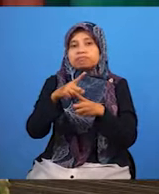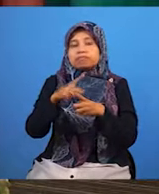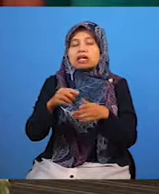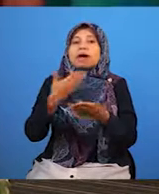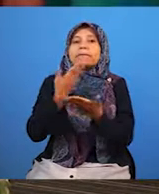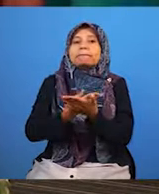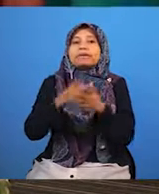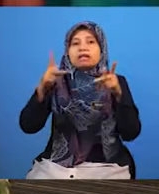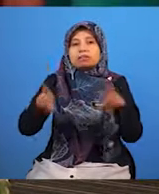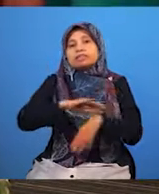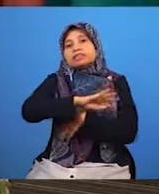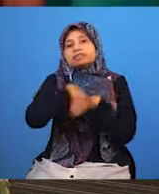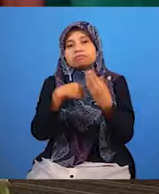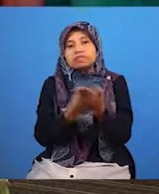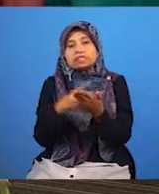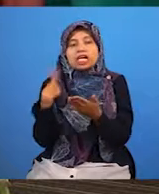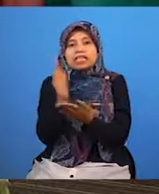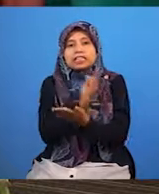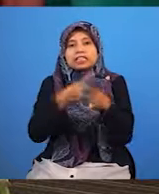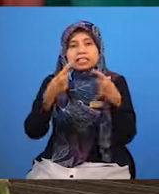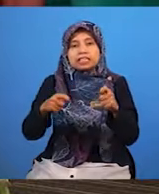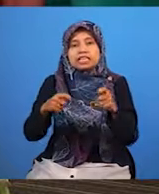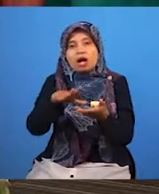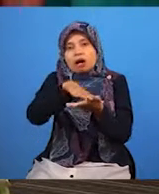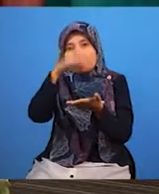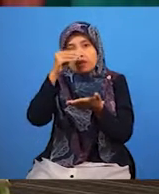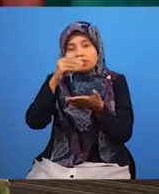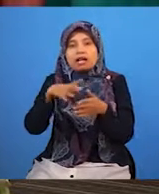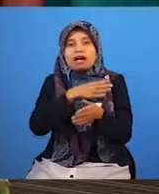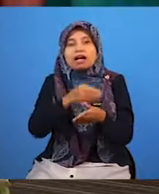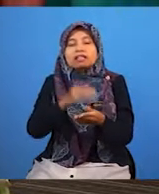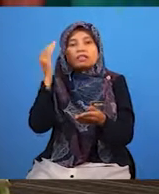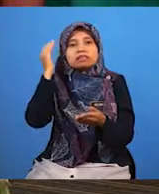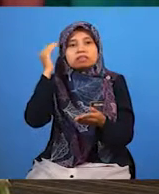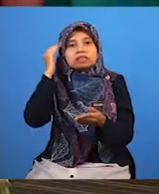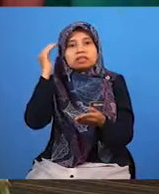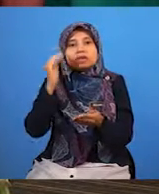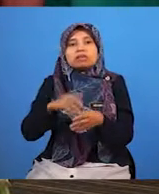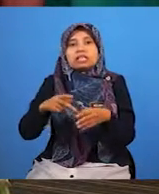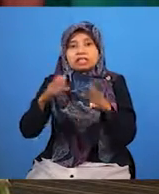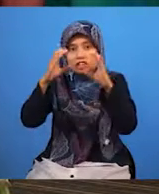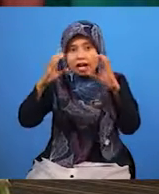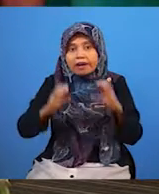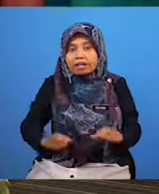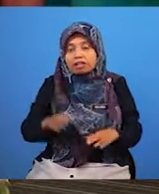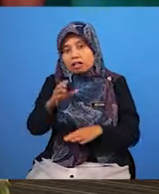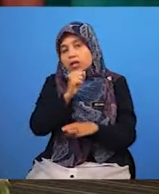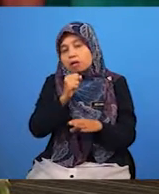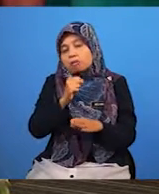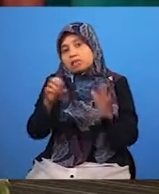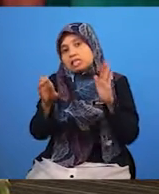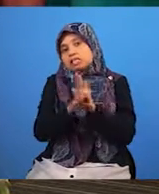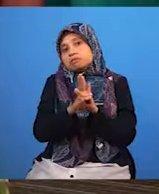Baiklah para pelajar sekalian. Kita telah pun belajar dan mengetahui kaedah